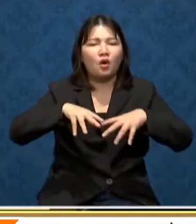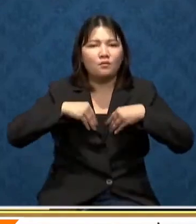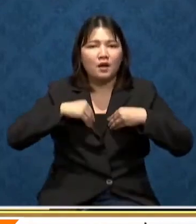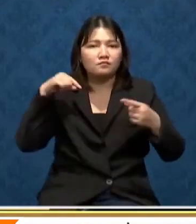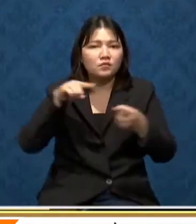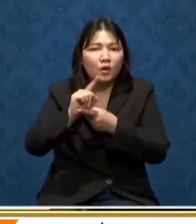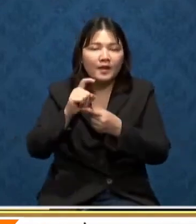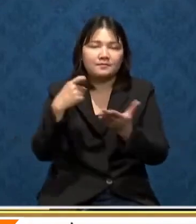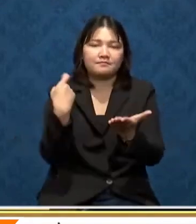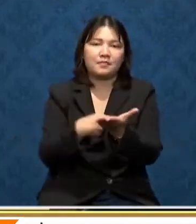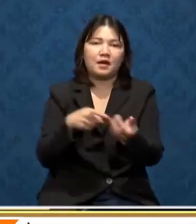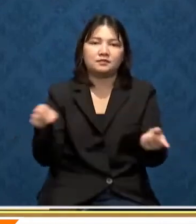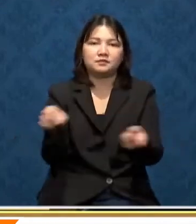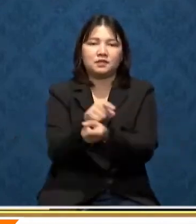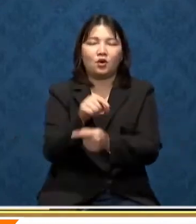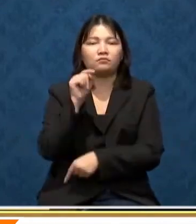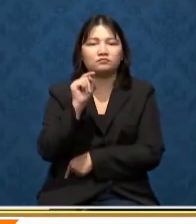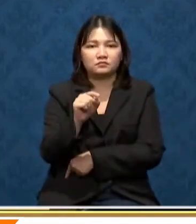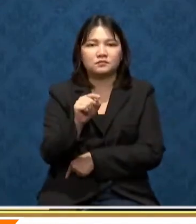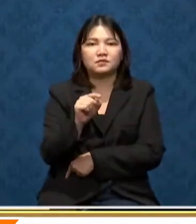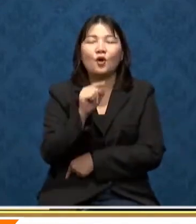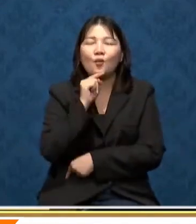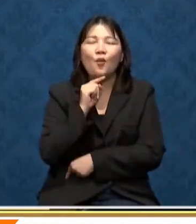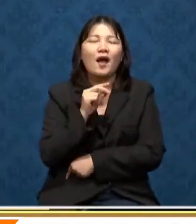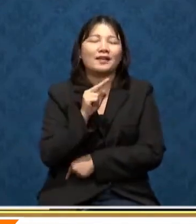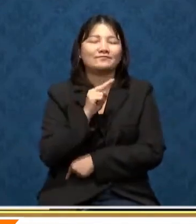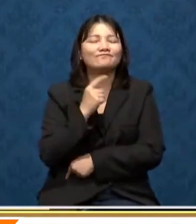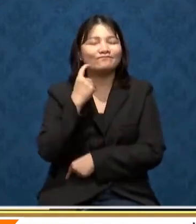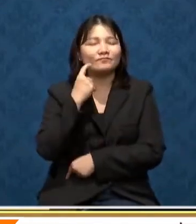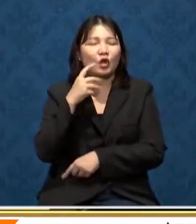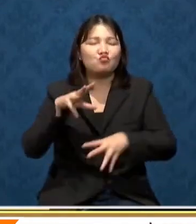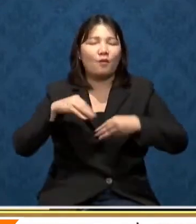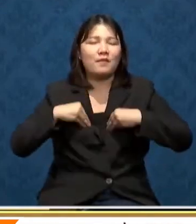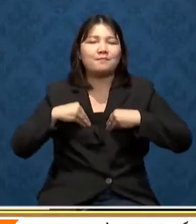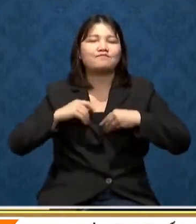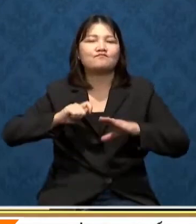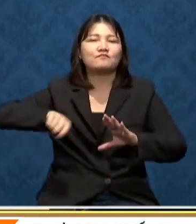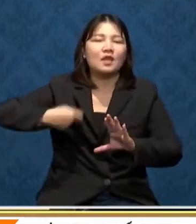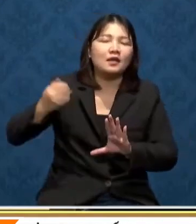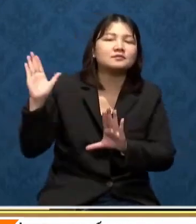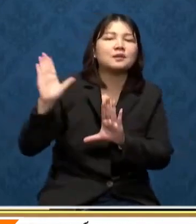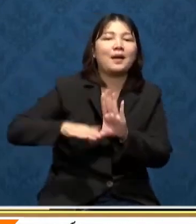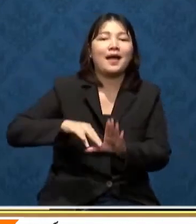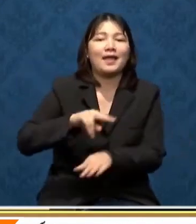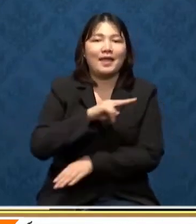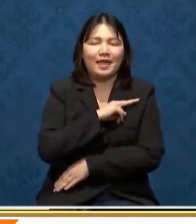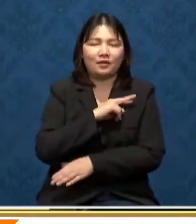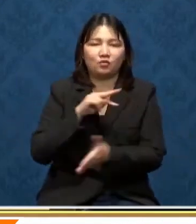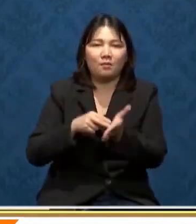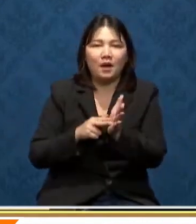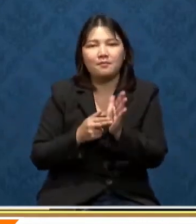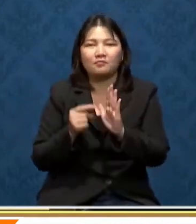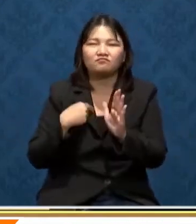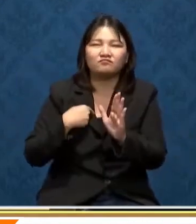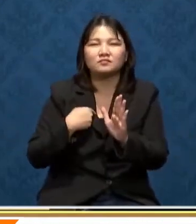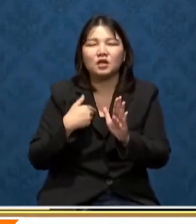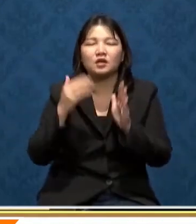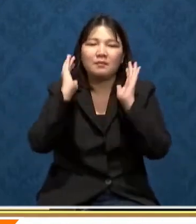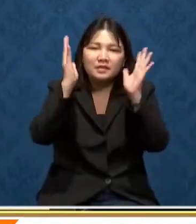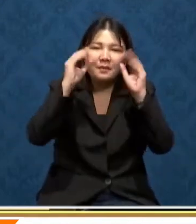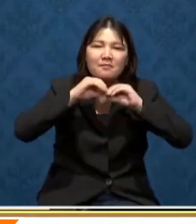ประกันสังคมภาคสมัครใจในปัจจุบันไม่มีกลไกจูงใจมากพอที่จะทำให้